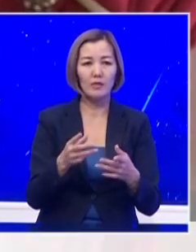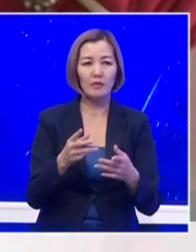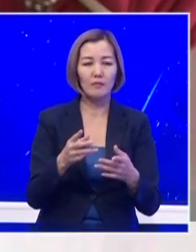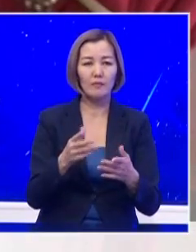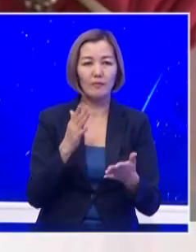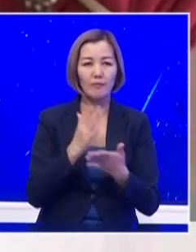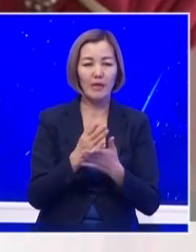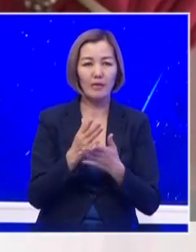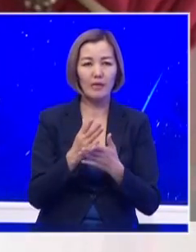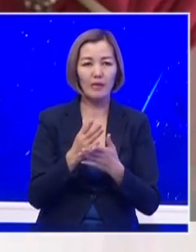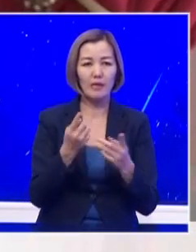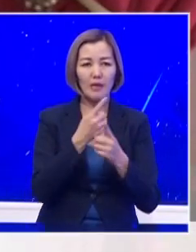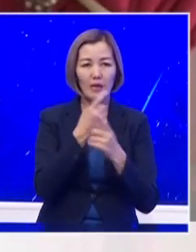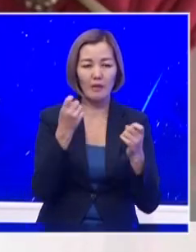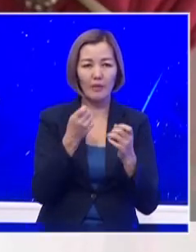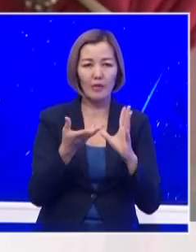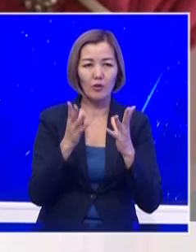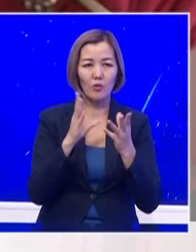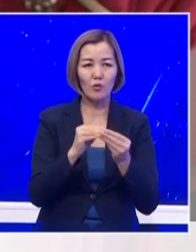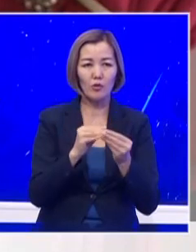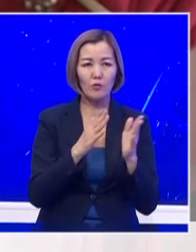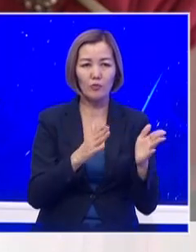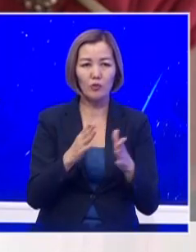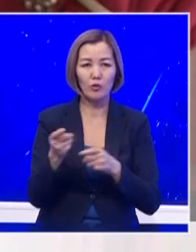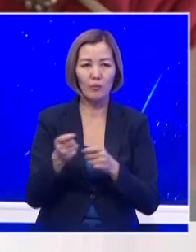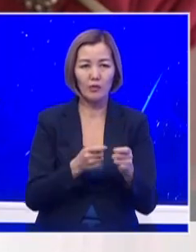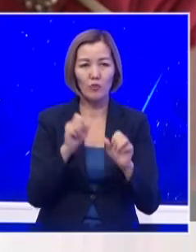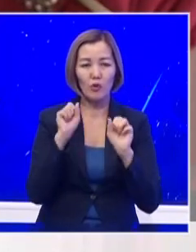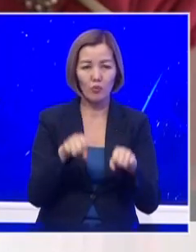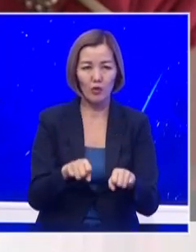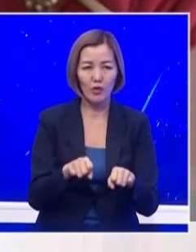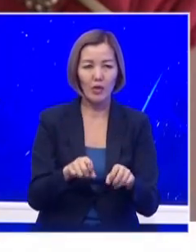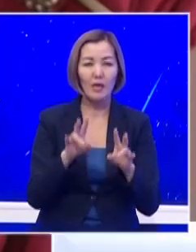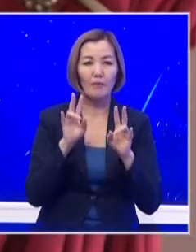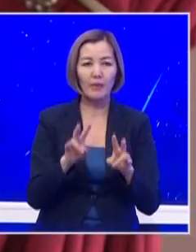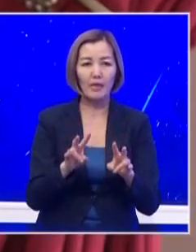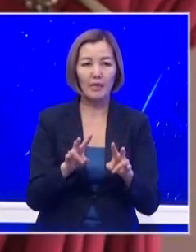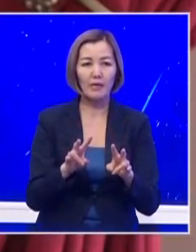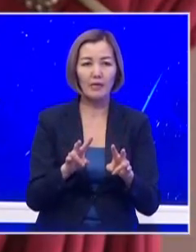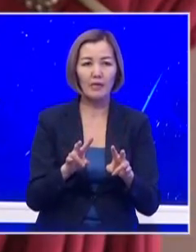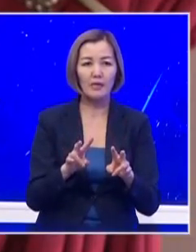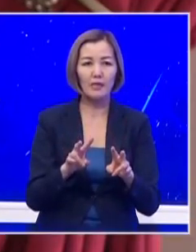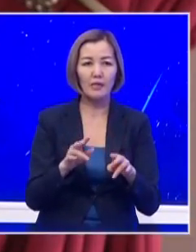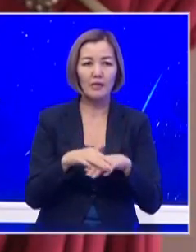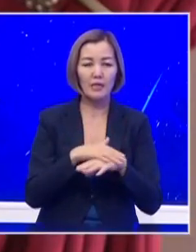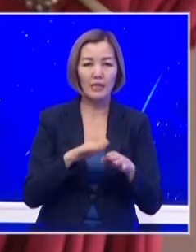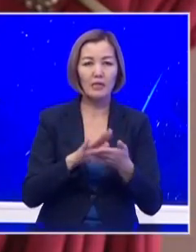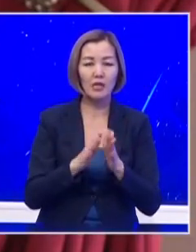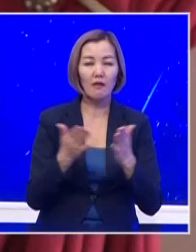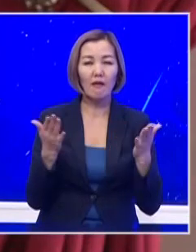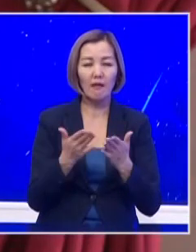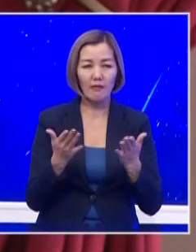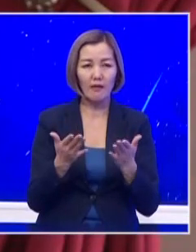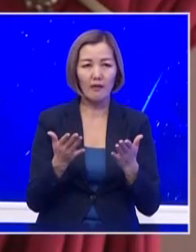негізінде қорытындылап жүйені басқара беруге болар. Бірақ елдің жағдайы қандай екен,